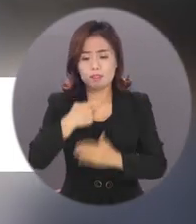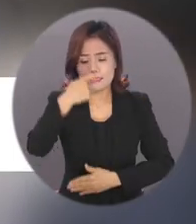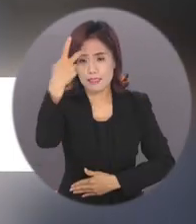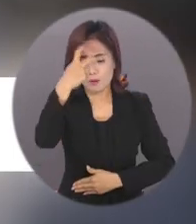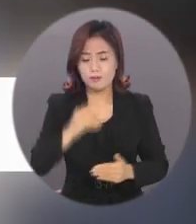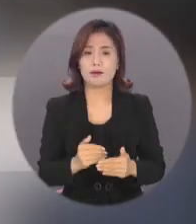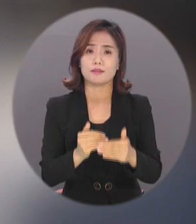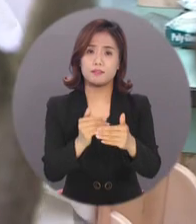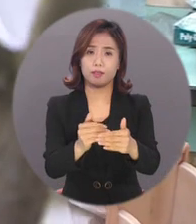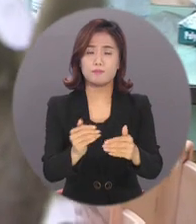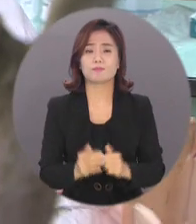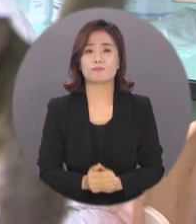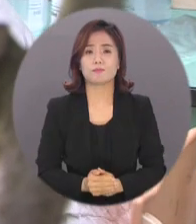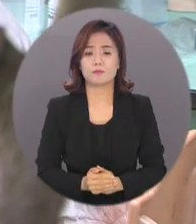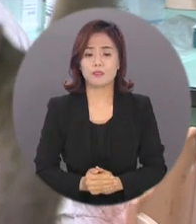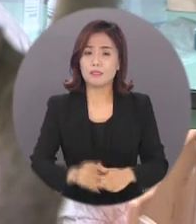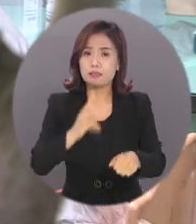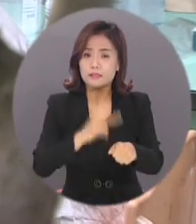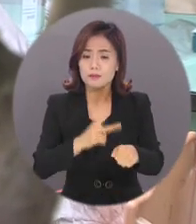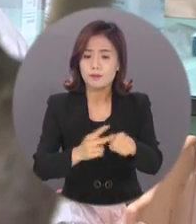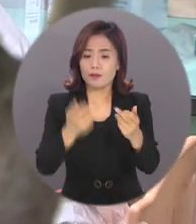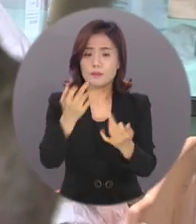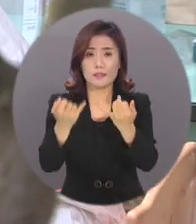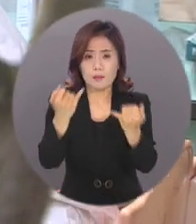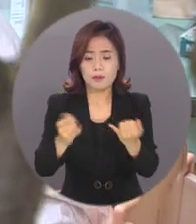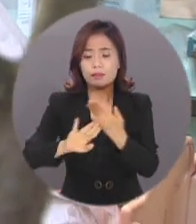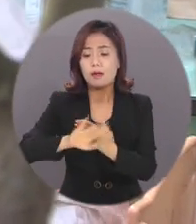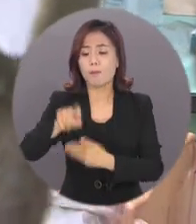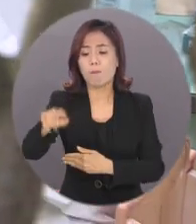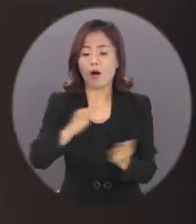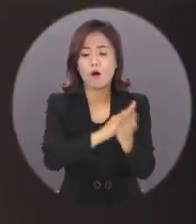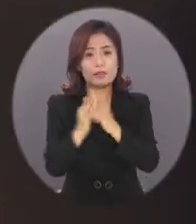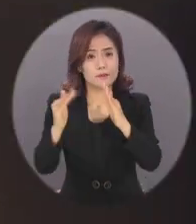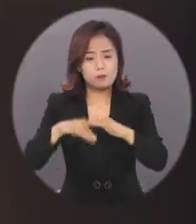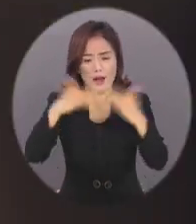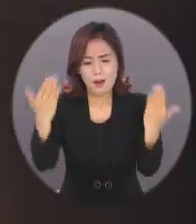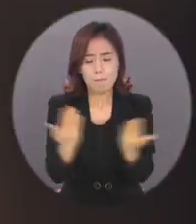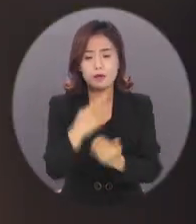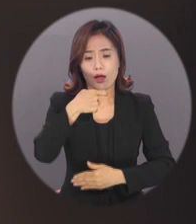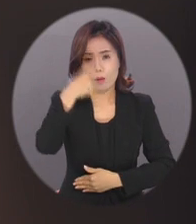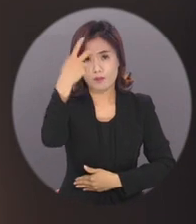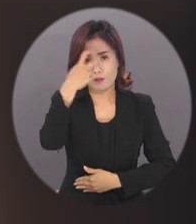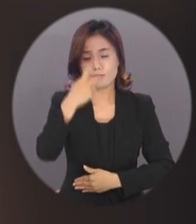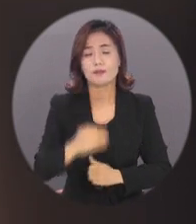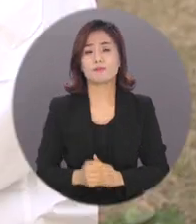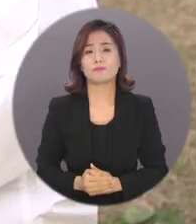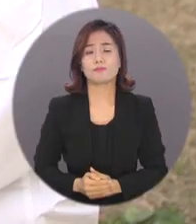진단검사가 이뤄졌습니다. 원생들의 형제자매가 다니는 바로 옆 어린이집도 한꺼번에 검사 대상이